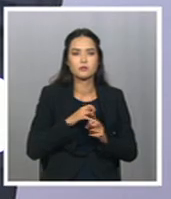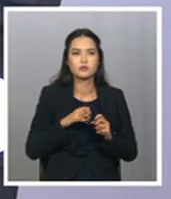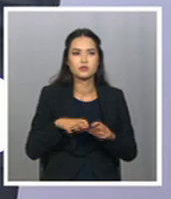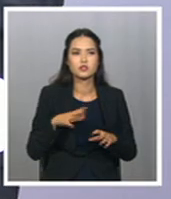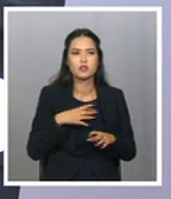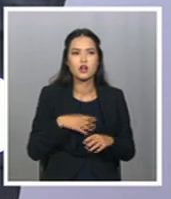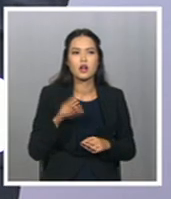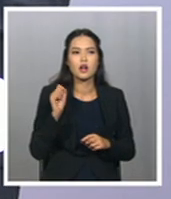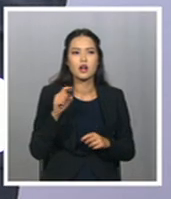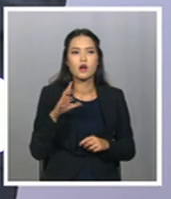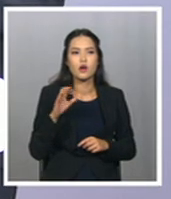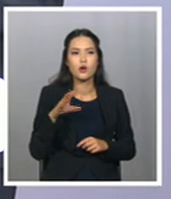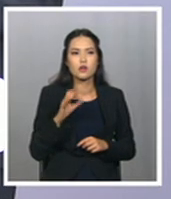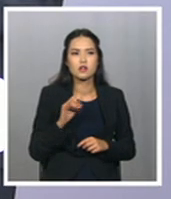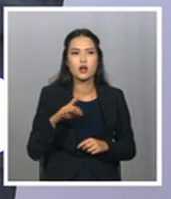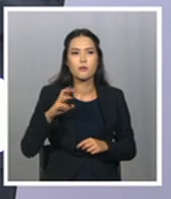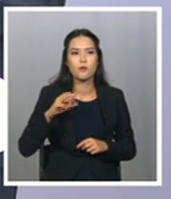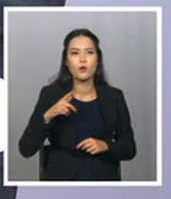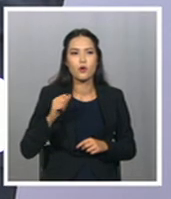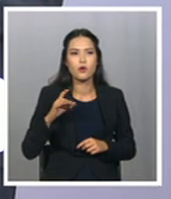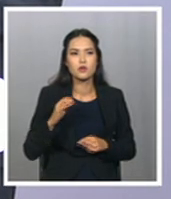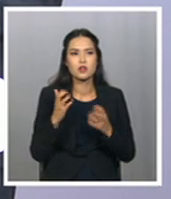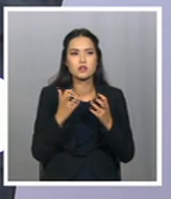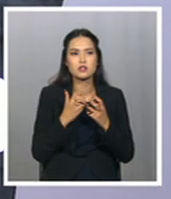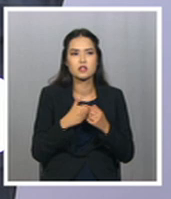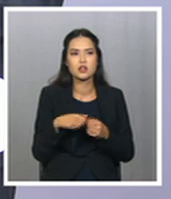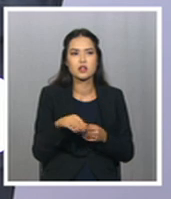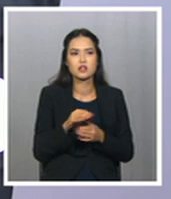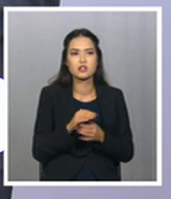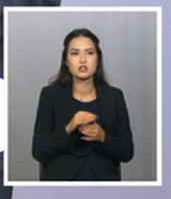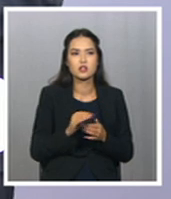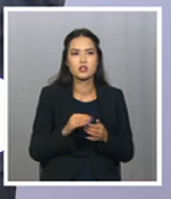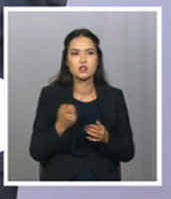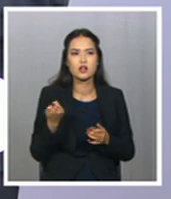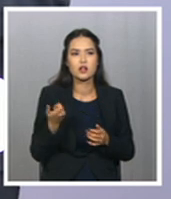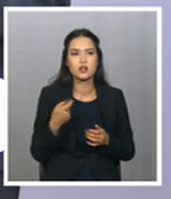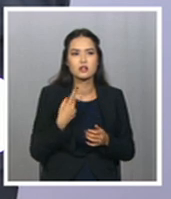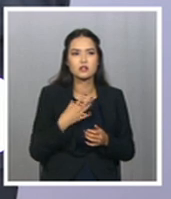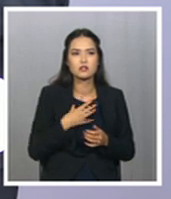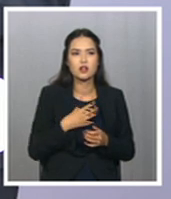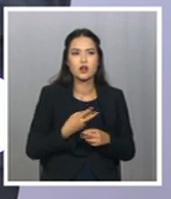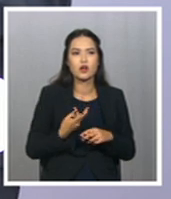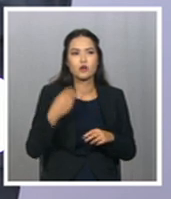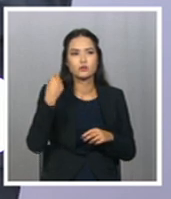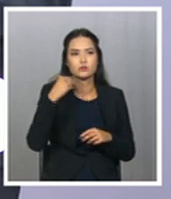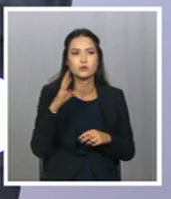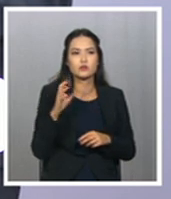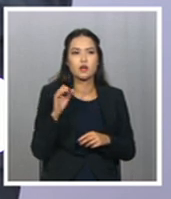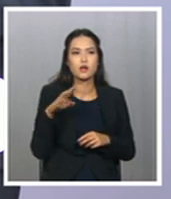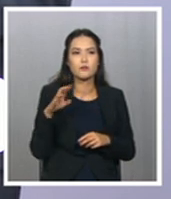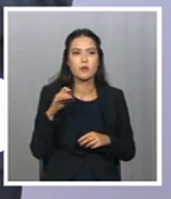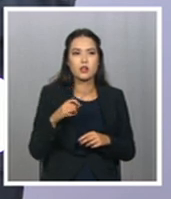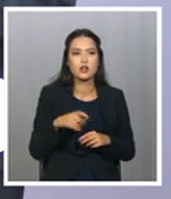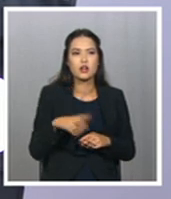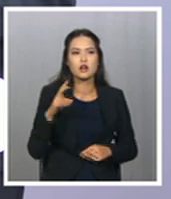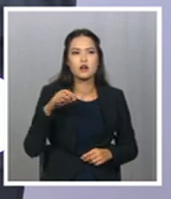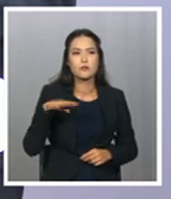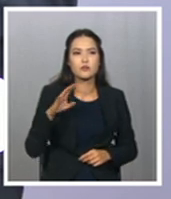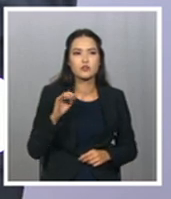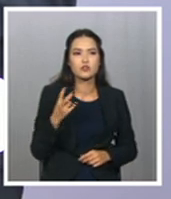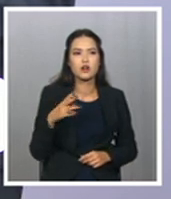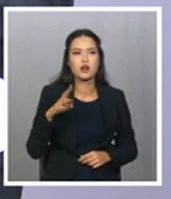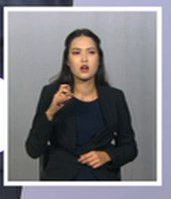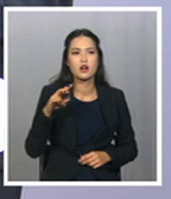Алтын Ордада монғолдар сан жағынан аз еді. Түркі тайпалары, қыпшақтар,